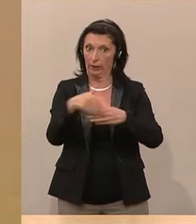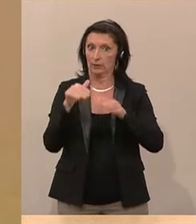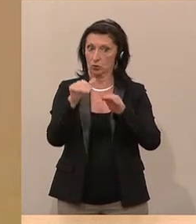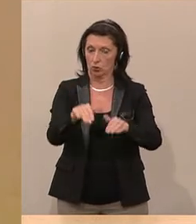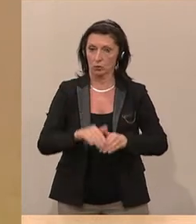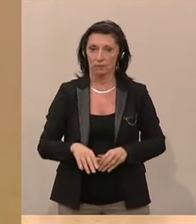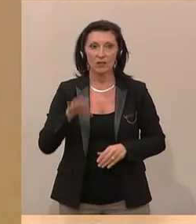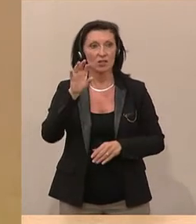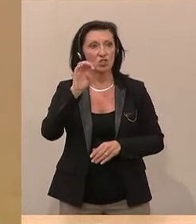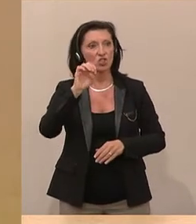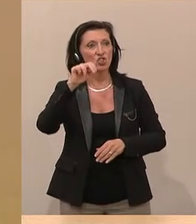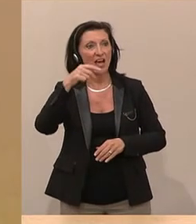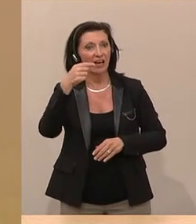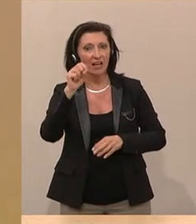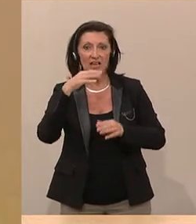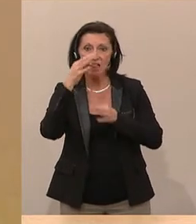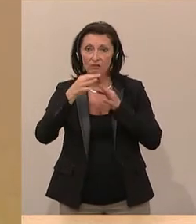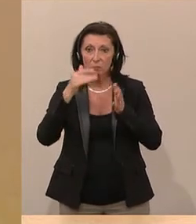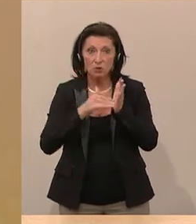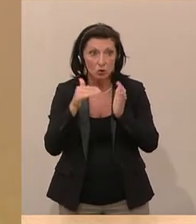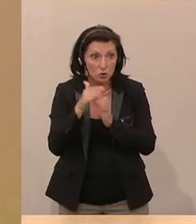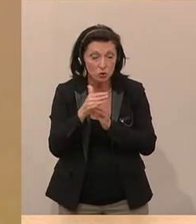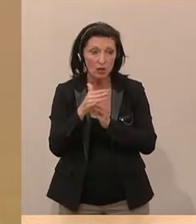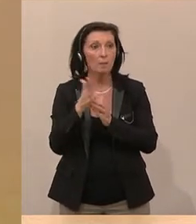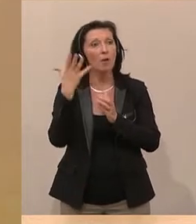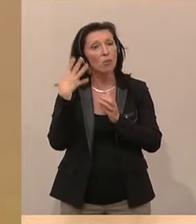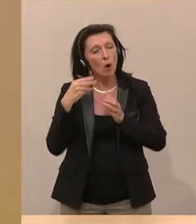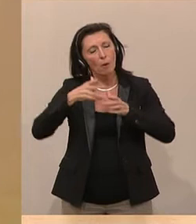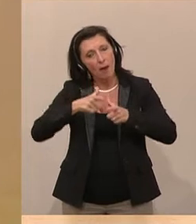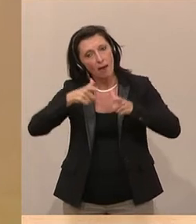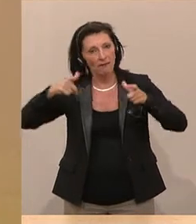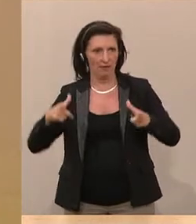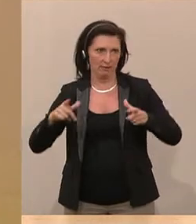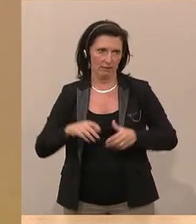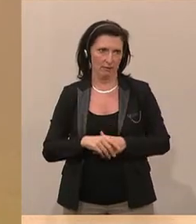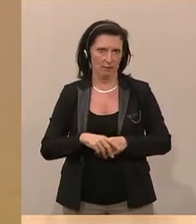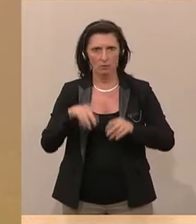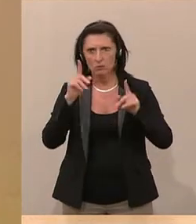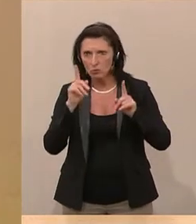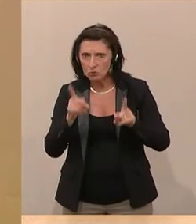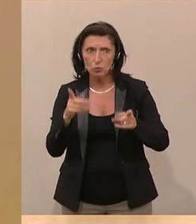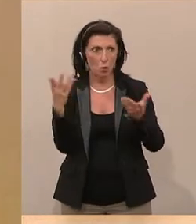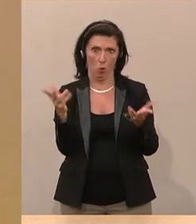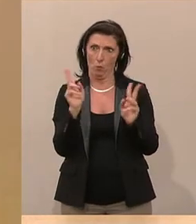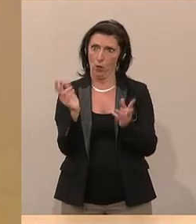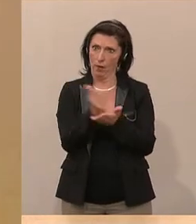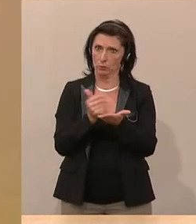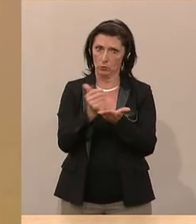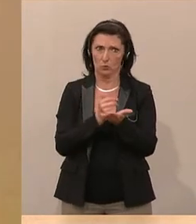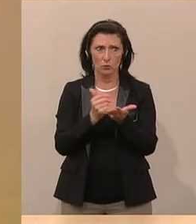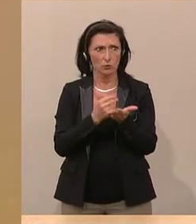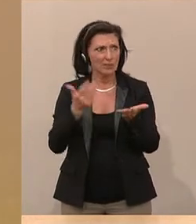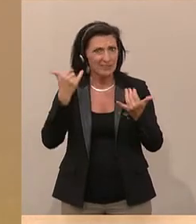Das Schengen-Informationssystem wurde in der Zwischenzeit auch weiter ausgebaut, um auch entsprechend genutzt zu werden. Es sind